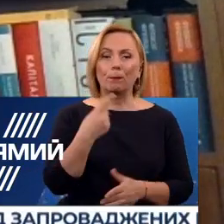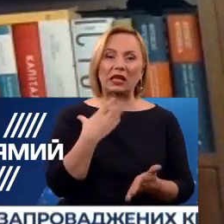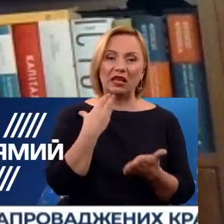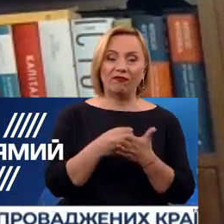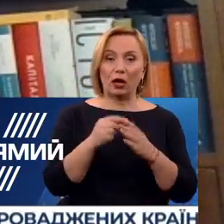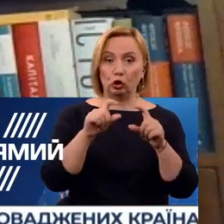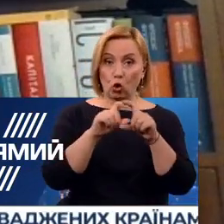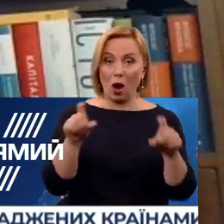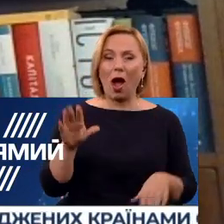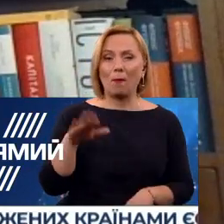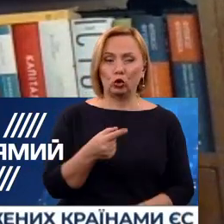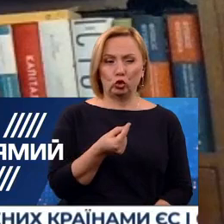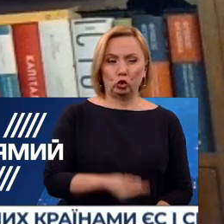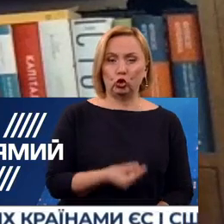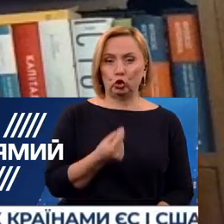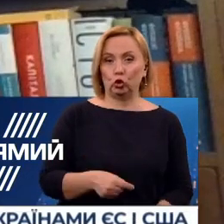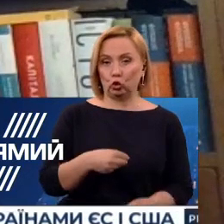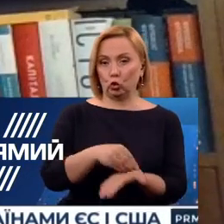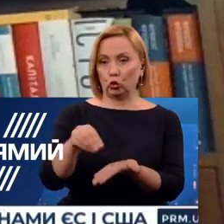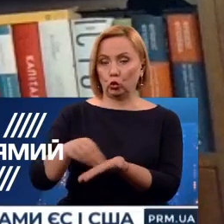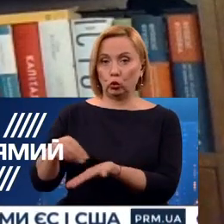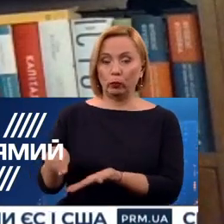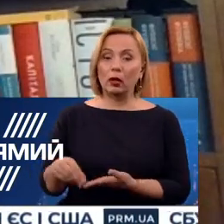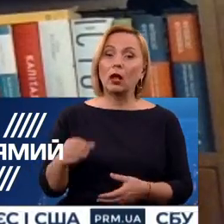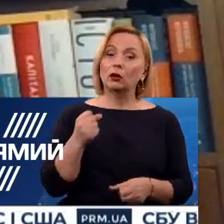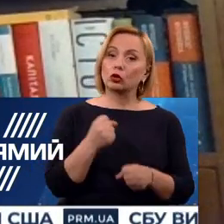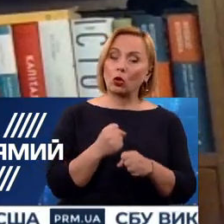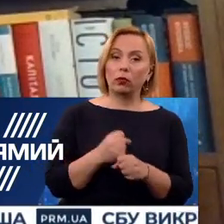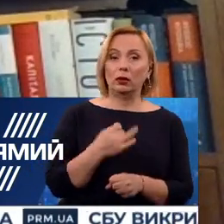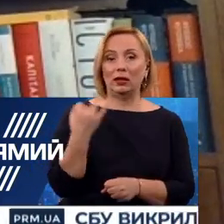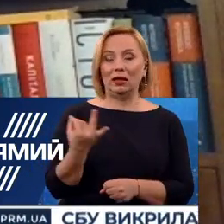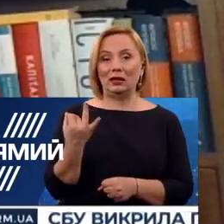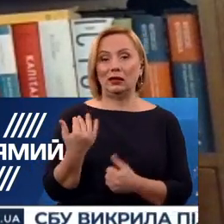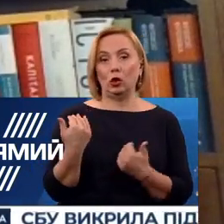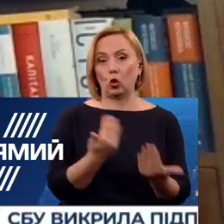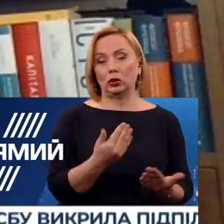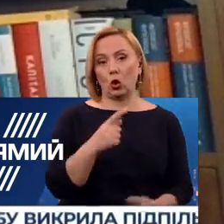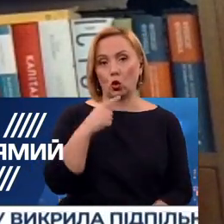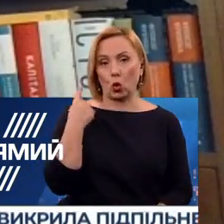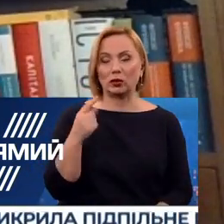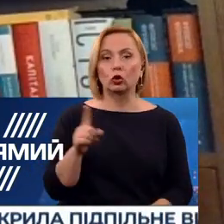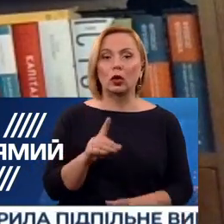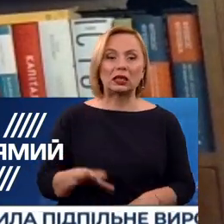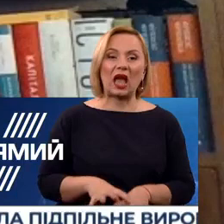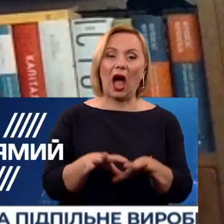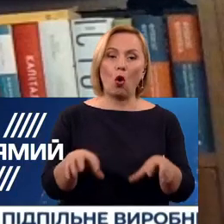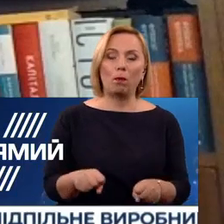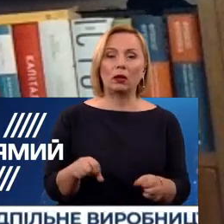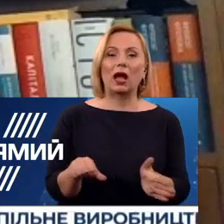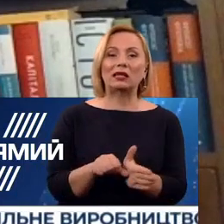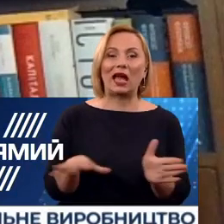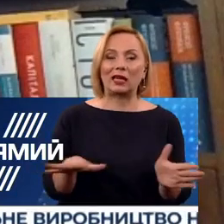за копійки їх приватизувати. І робилося все це в інтересах Росії, для того, щоб захопити